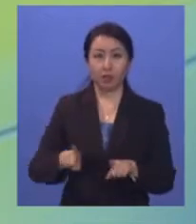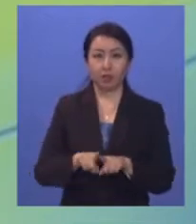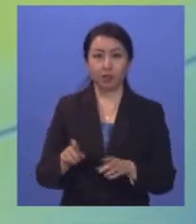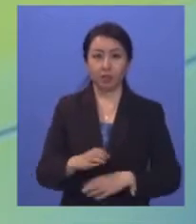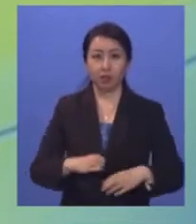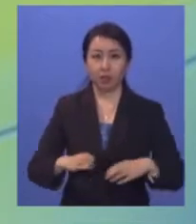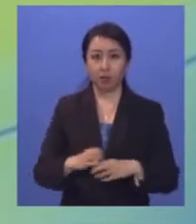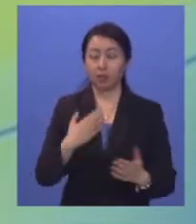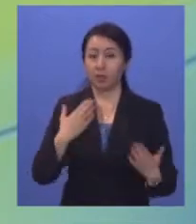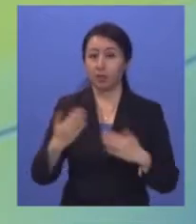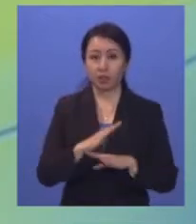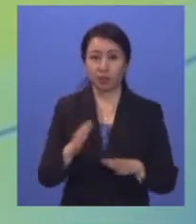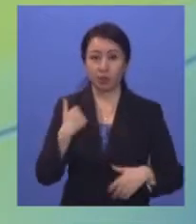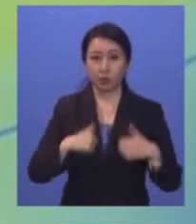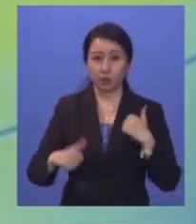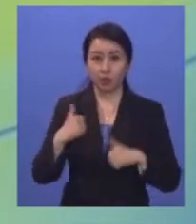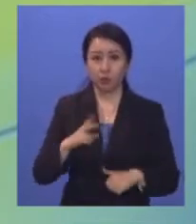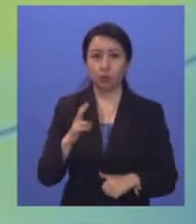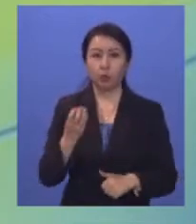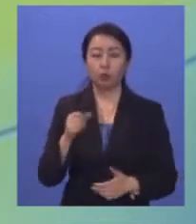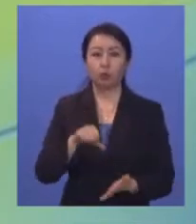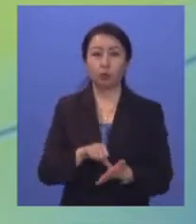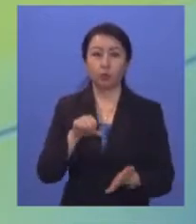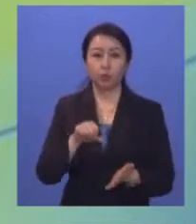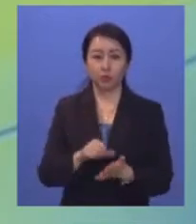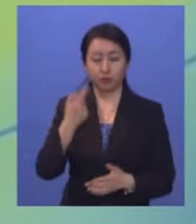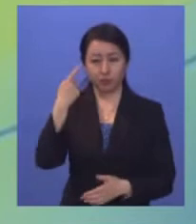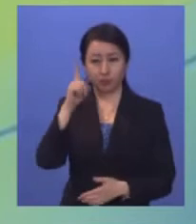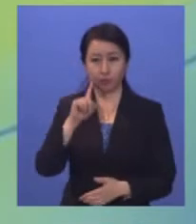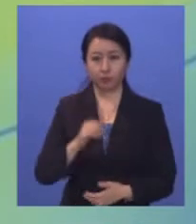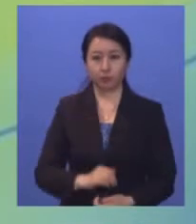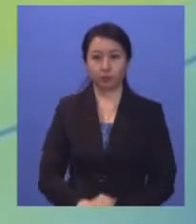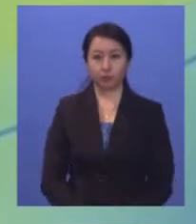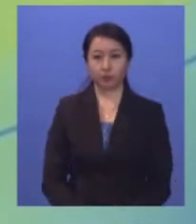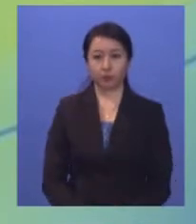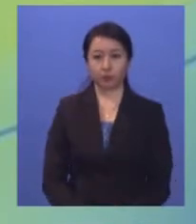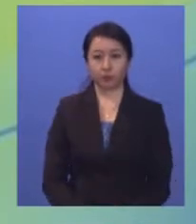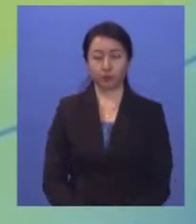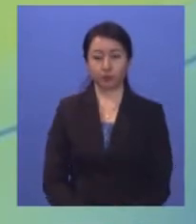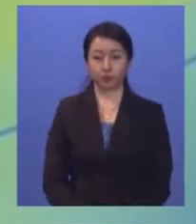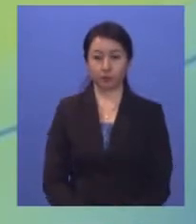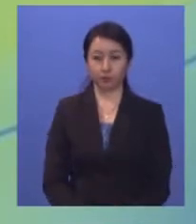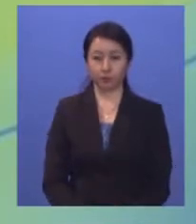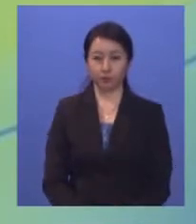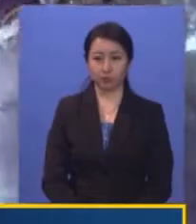Казахстана, а также команда, не относящаяся к педагогам. Кто еще участвует в спартакиаде, узнаете далее.